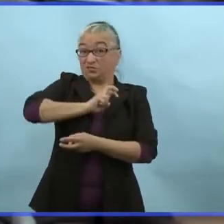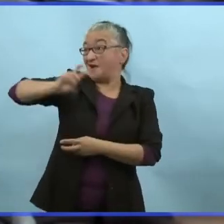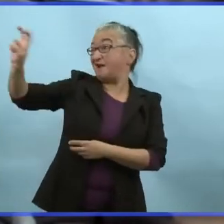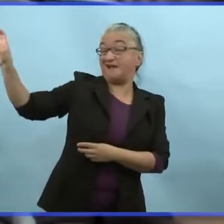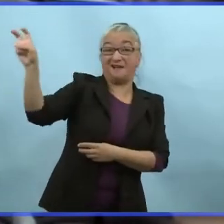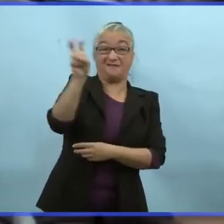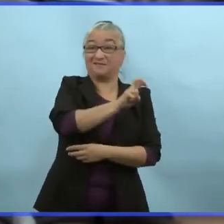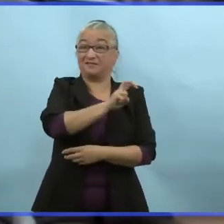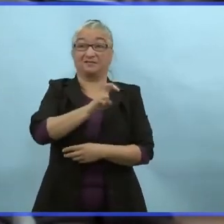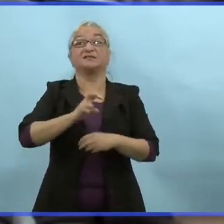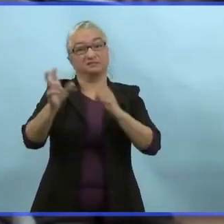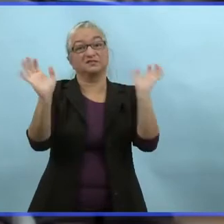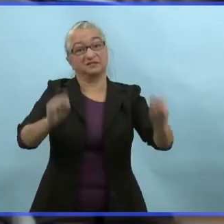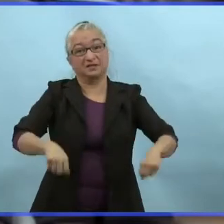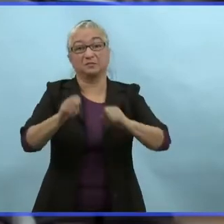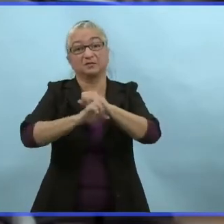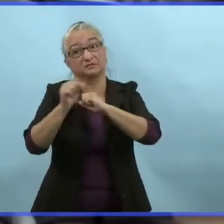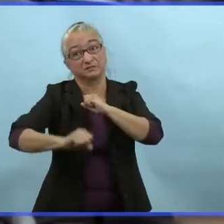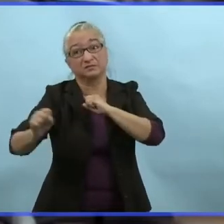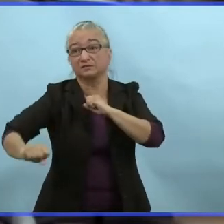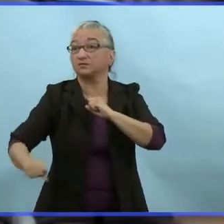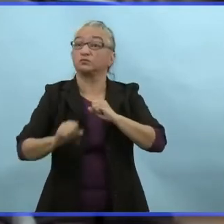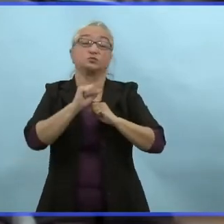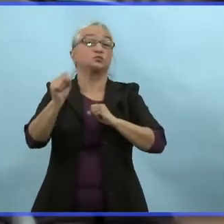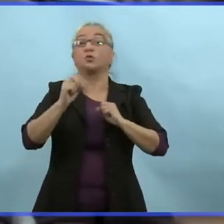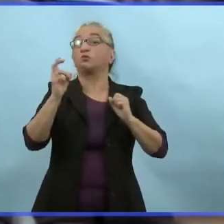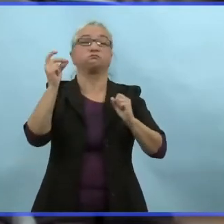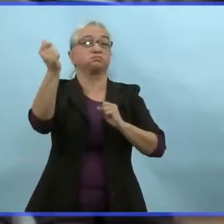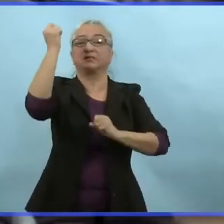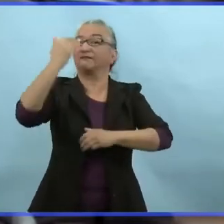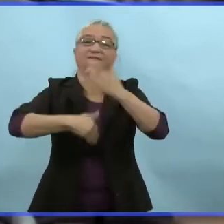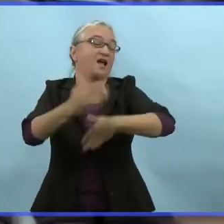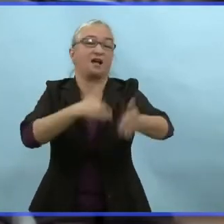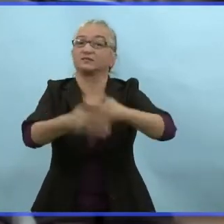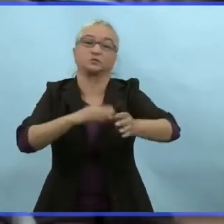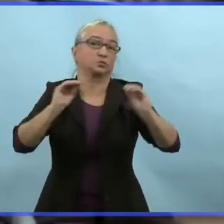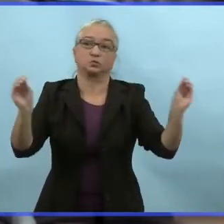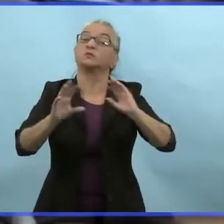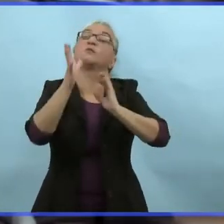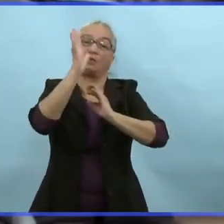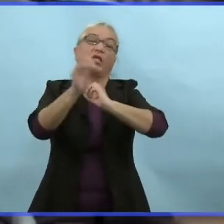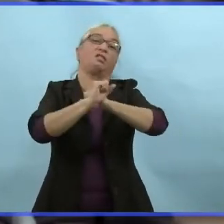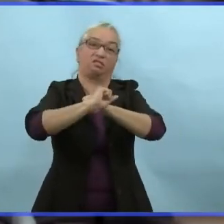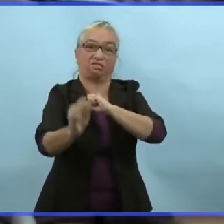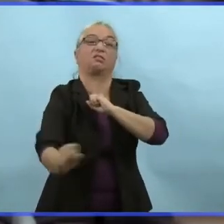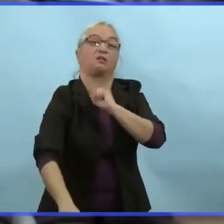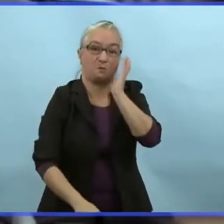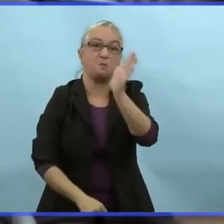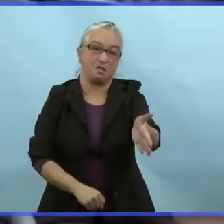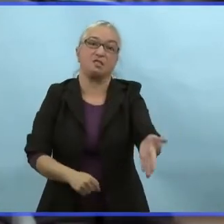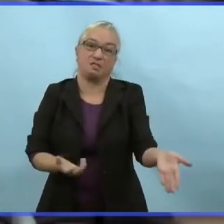Mais les voyages prennent plus de temps maintenant. Il faut s'assurer que vous avez les bons renseignements avec vous.